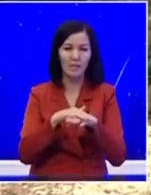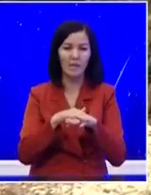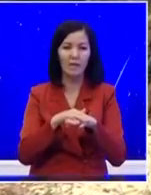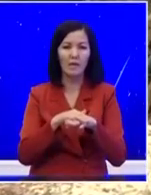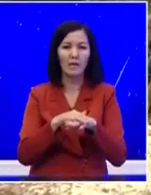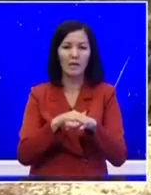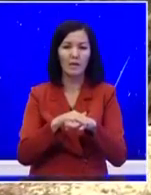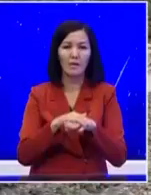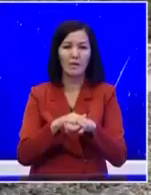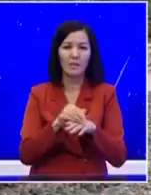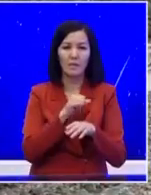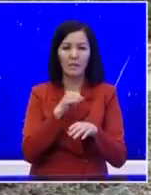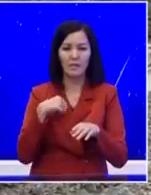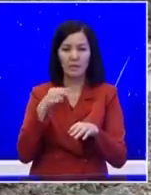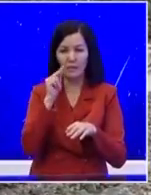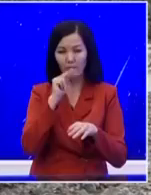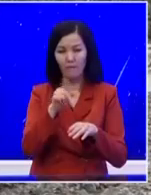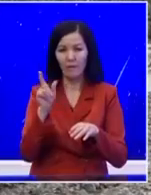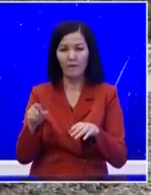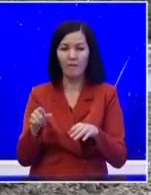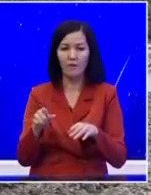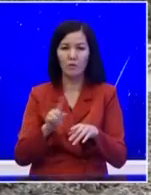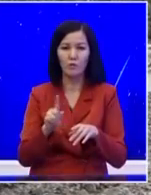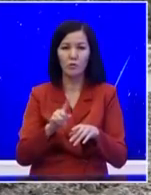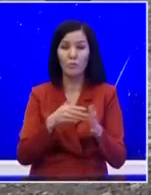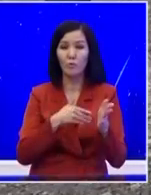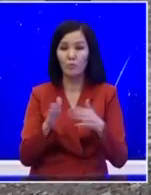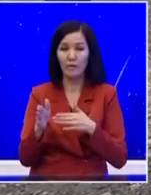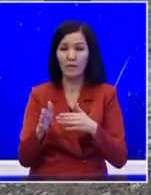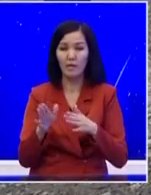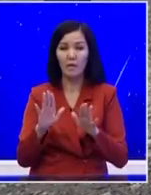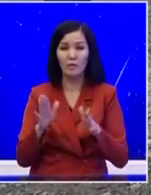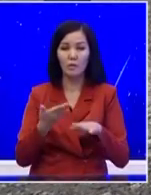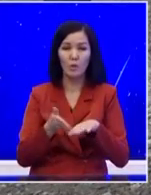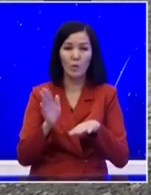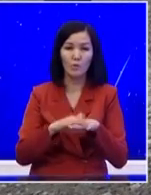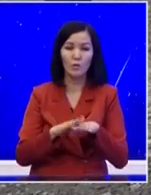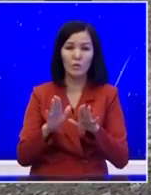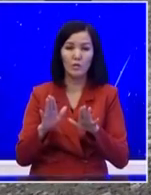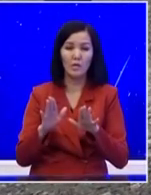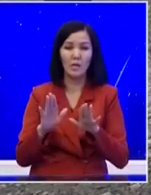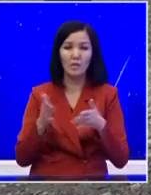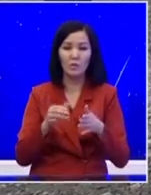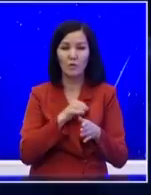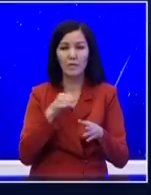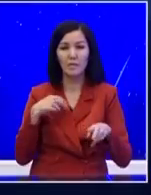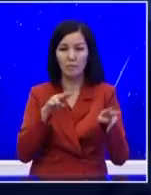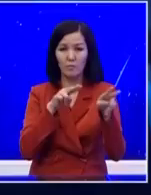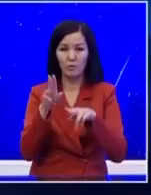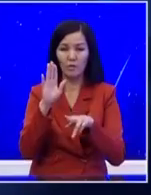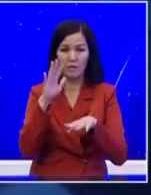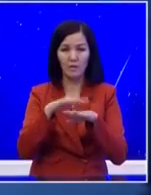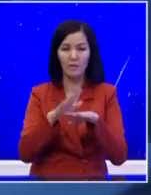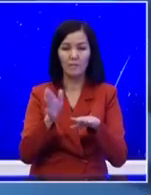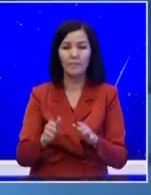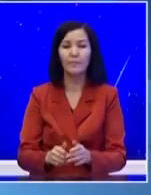немало заторов происходит на частных территориях. Чтобы и впредь не возникало подобных сложностей, ситуацию аким области взял на личный контроль.